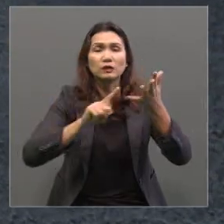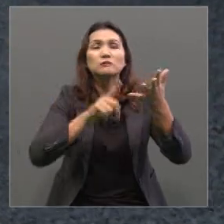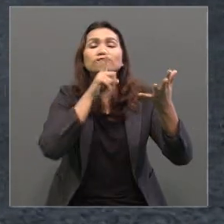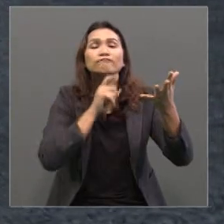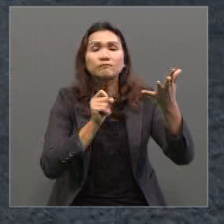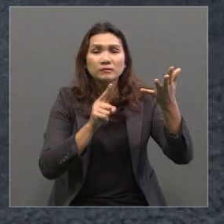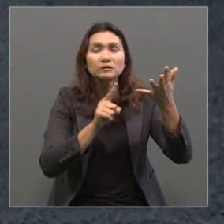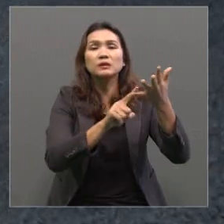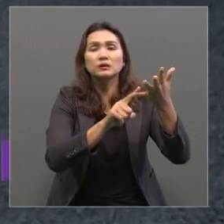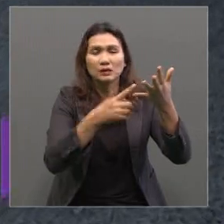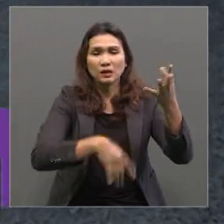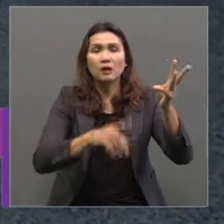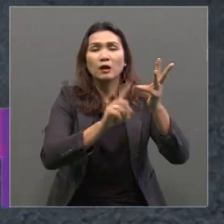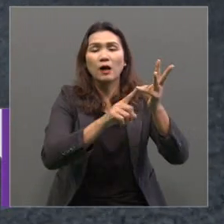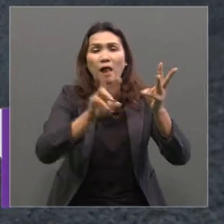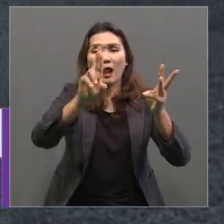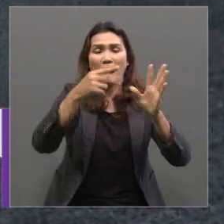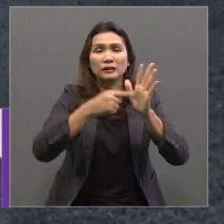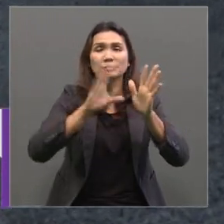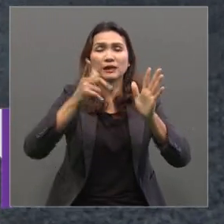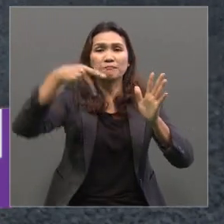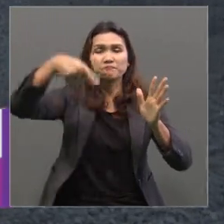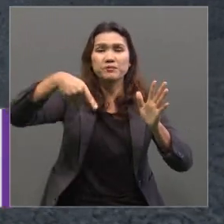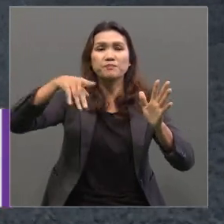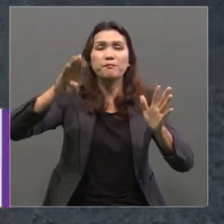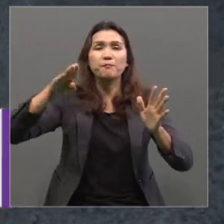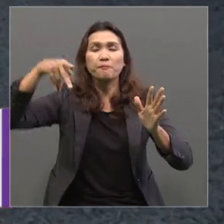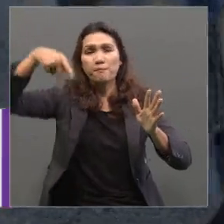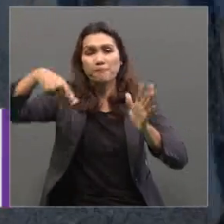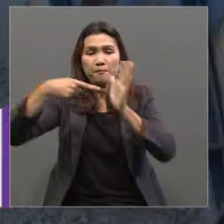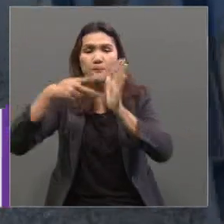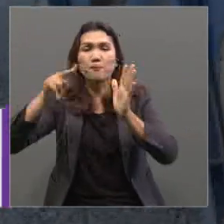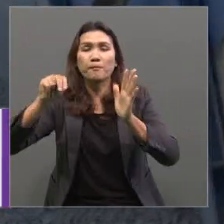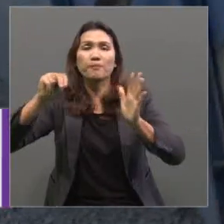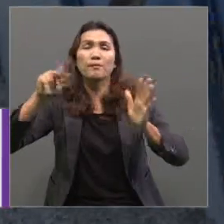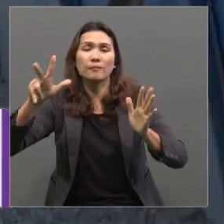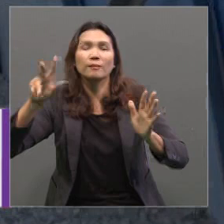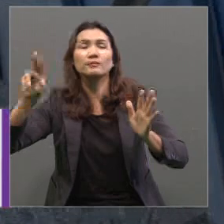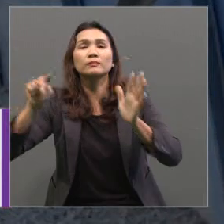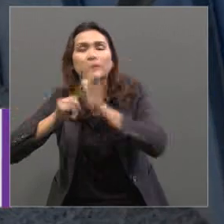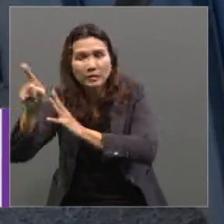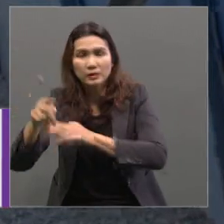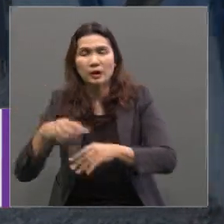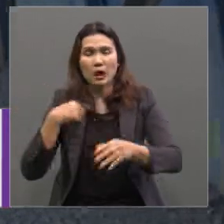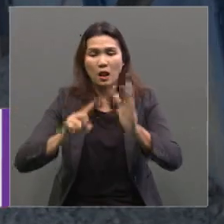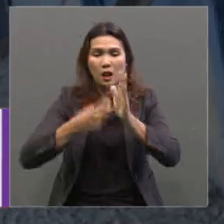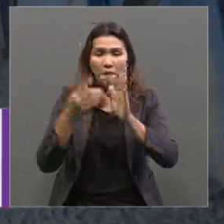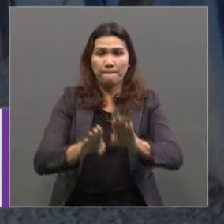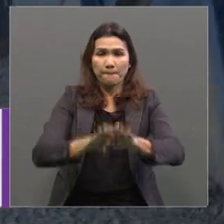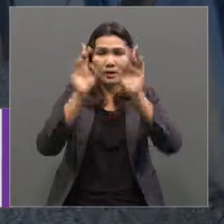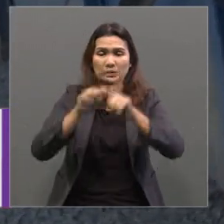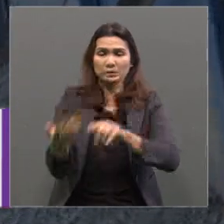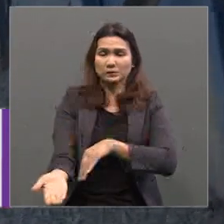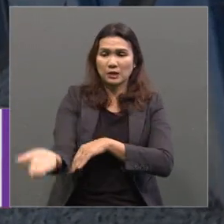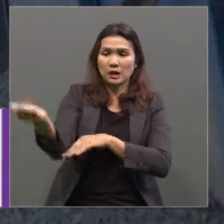แล้วก็ที่โรงพยาบาลราชพิพัฒน์นะในเวลาก็คือตั้งแต่2โมงเช้าไปจนถึง3โมงเย็นค่ะก็สามารถที่จะไป